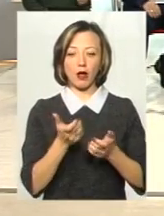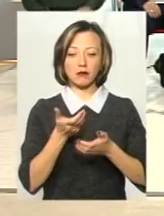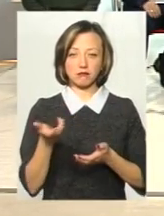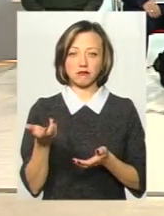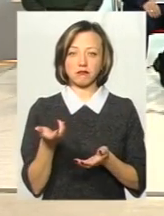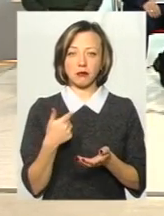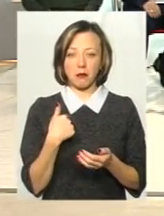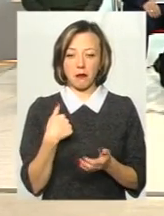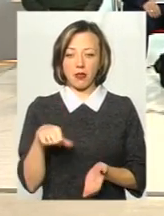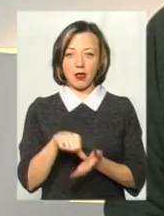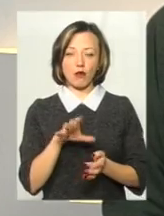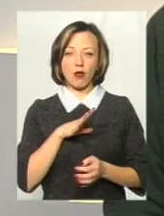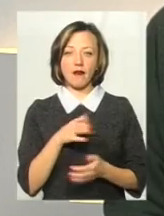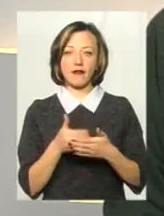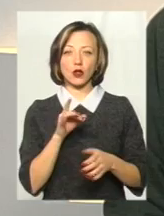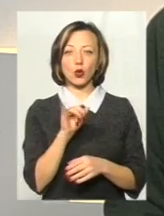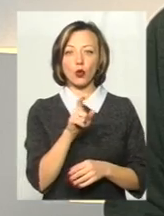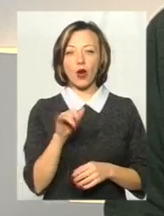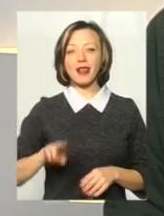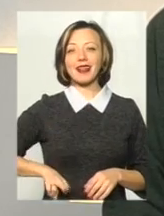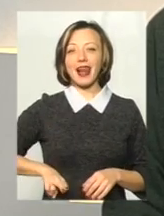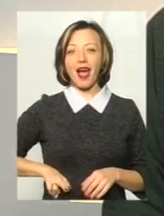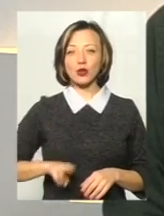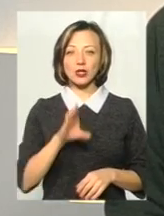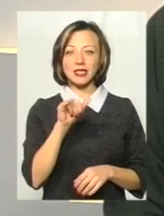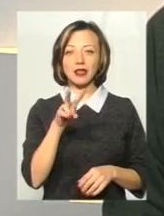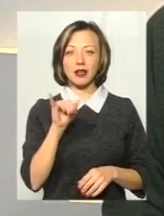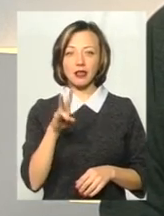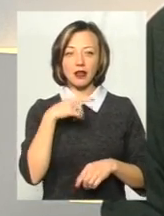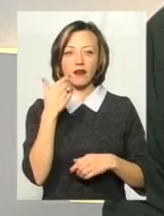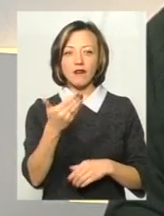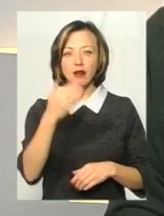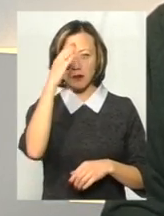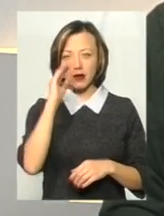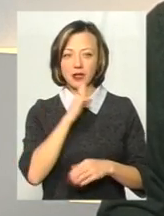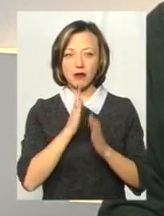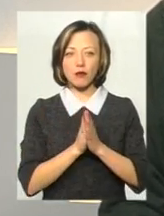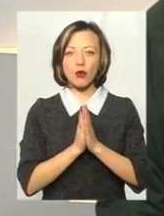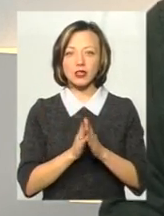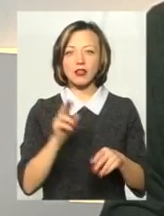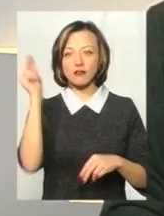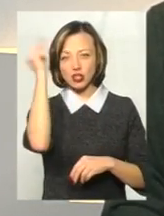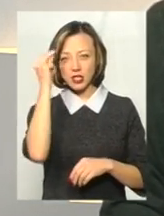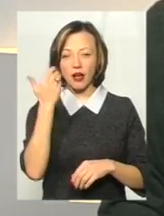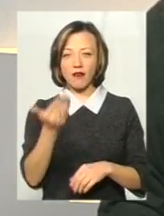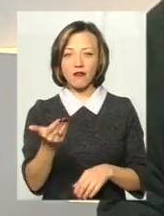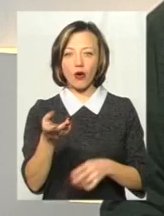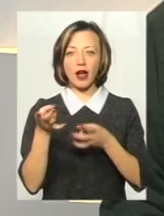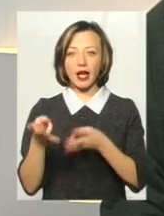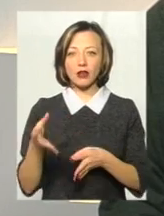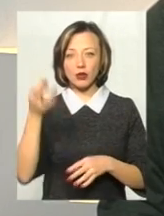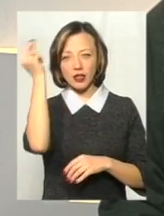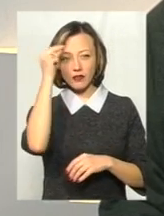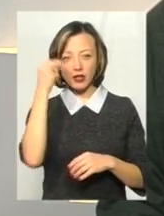ну, і ми від руху були. І Сілін почав говорити, що вам, батьки, просять вас вчитися, ви оце кинули